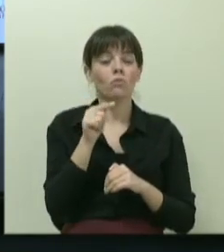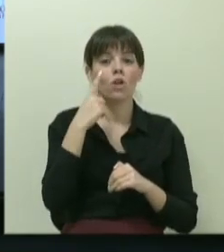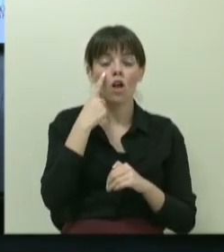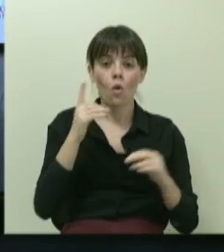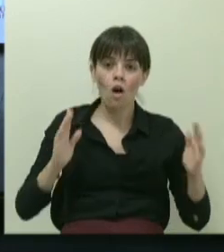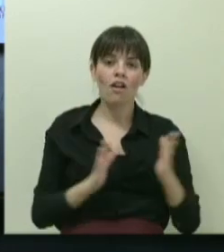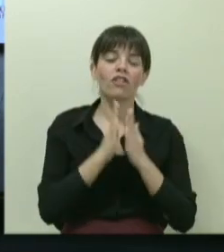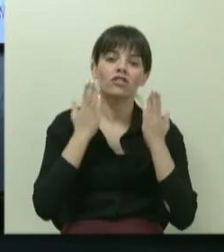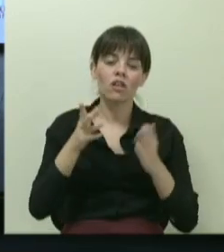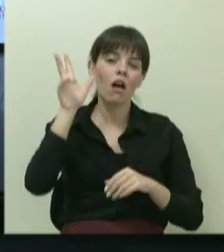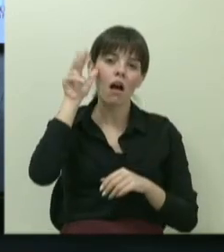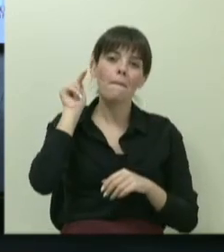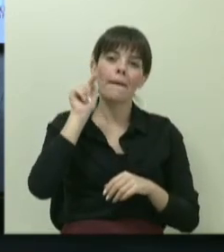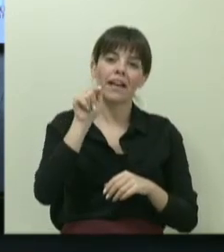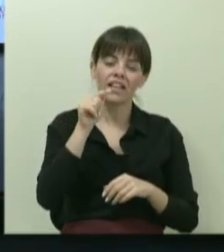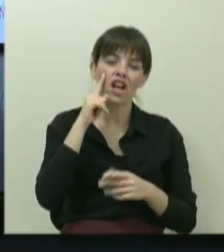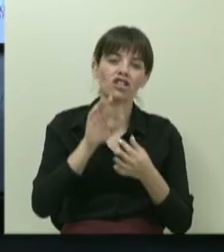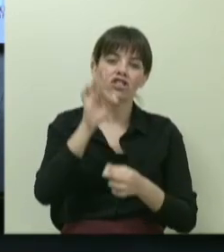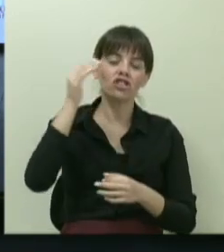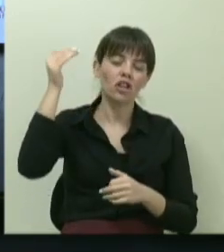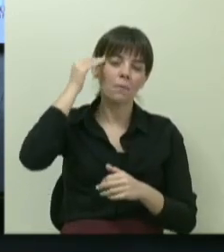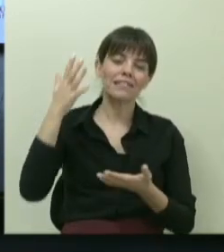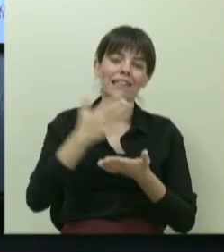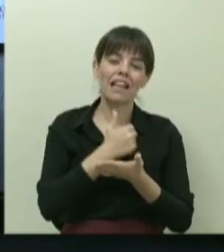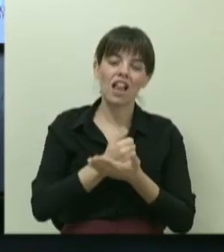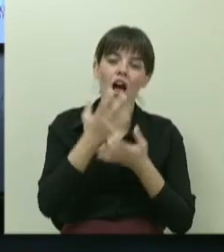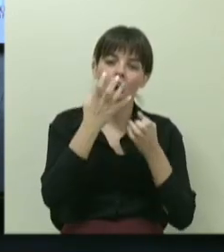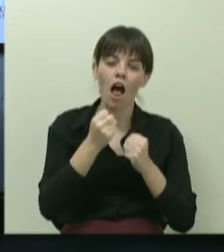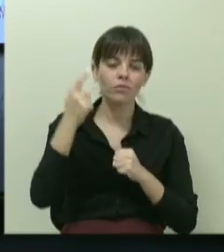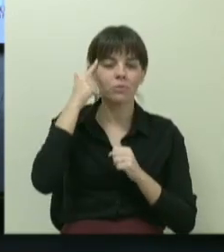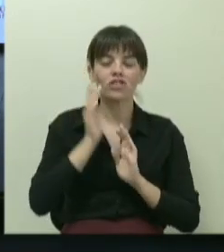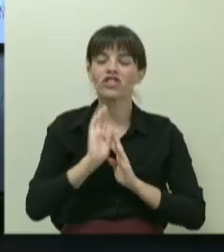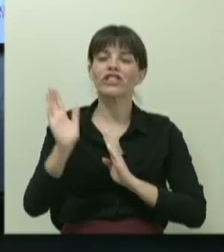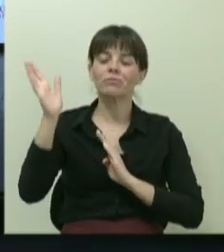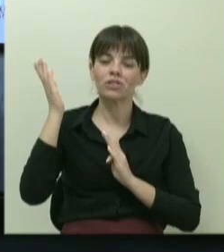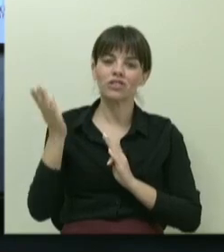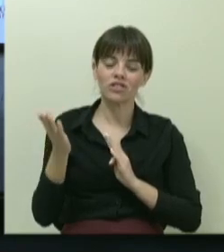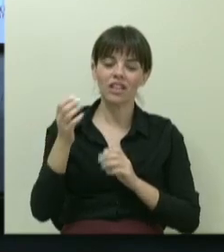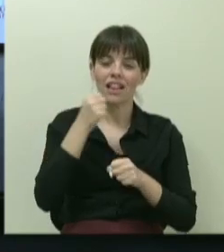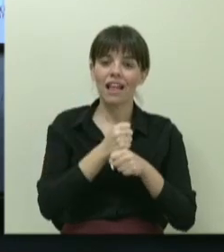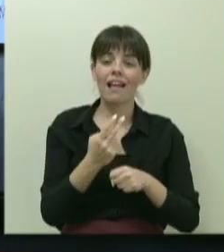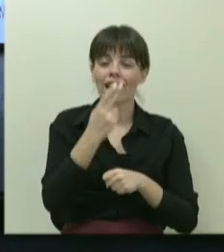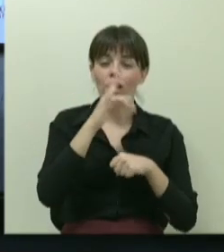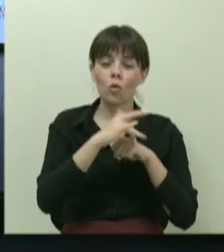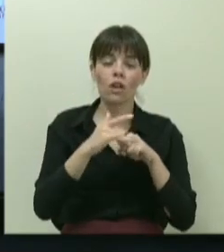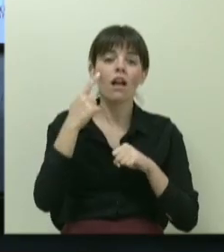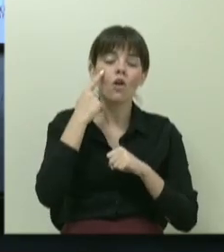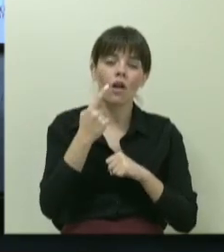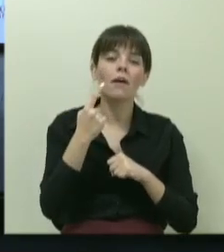karşılık Amerika kişi başına gelir de almış başını gitmiş. G7